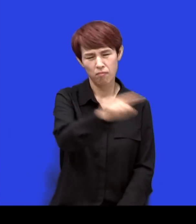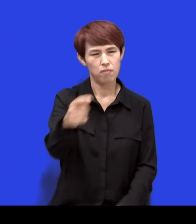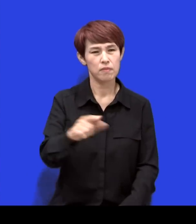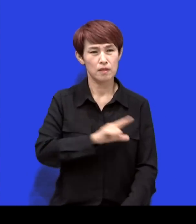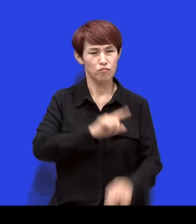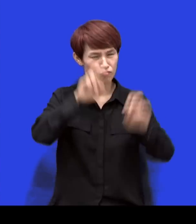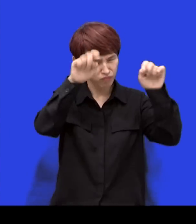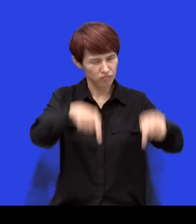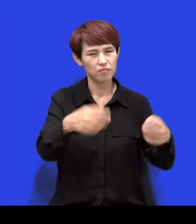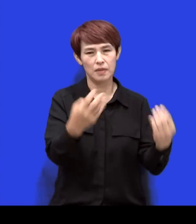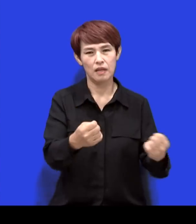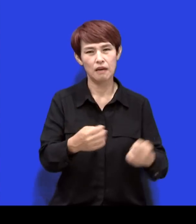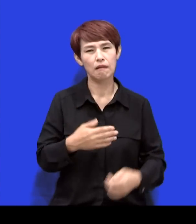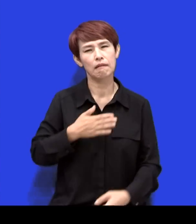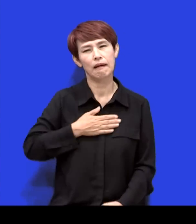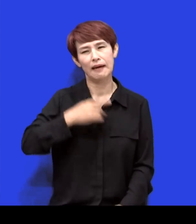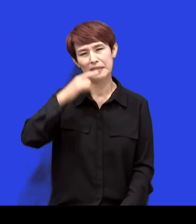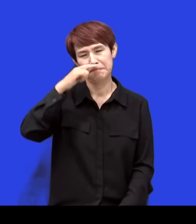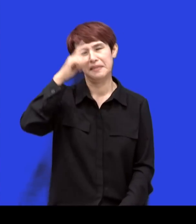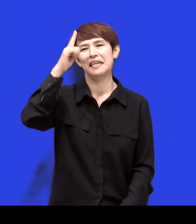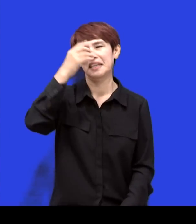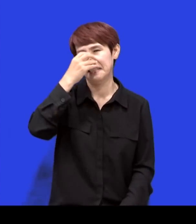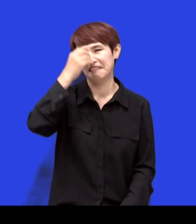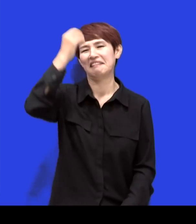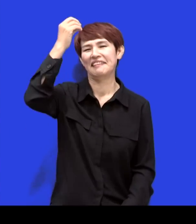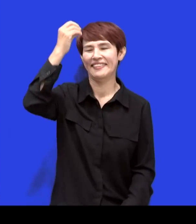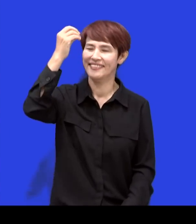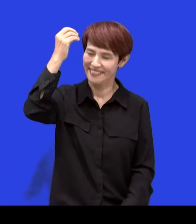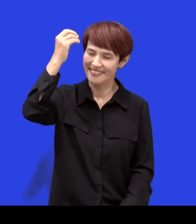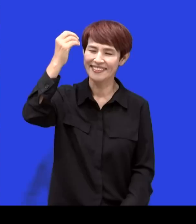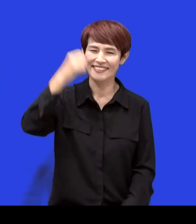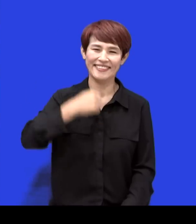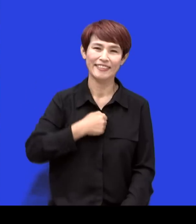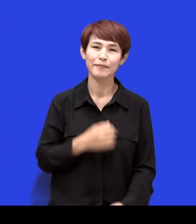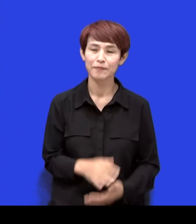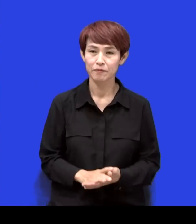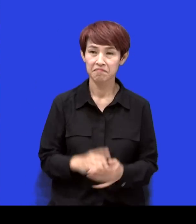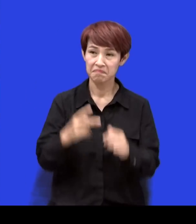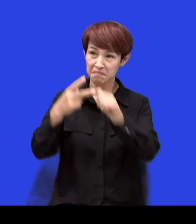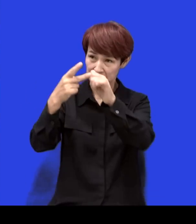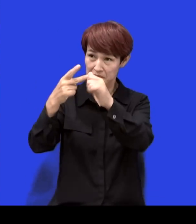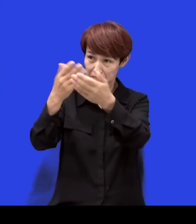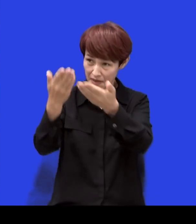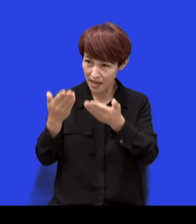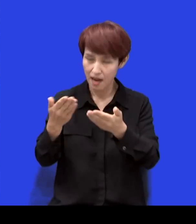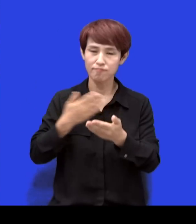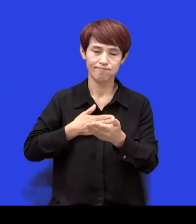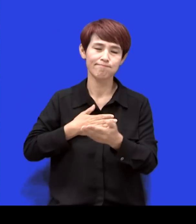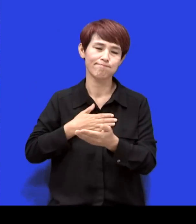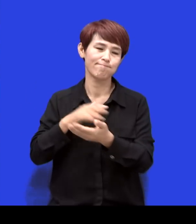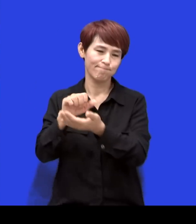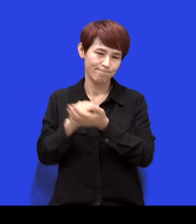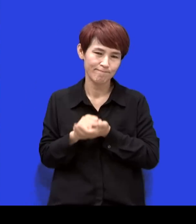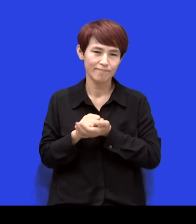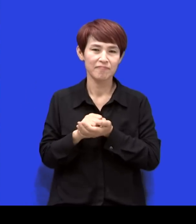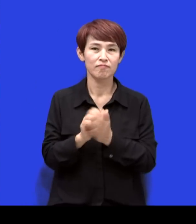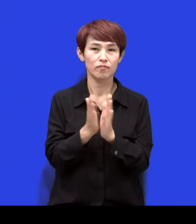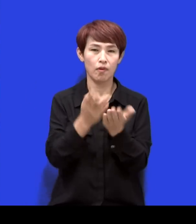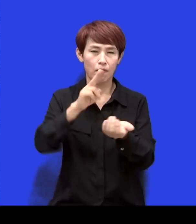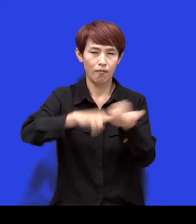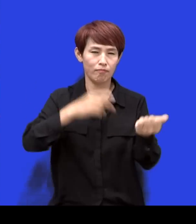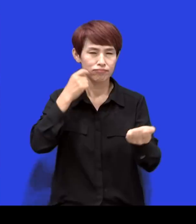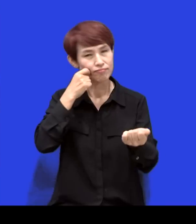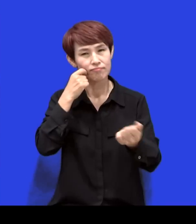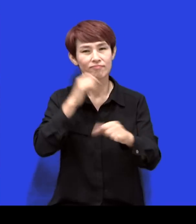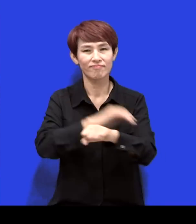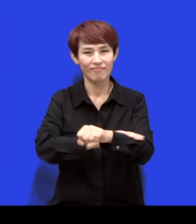제가 그때 오마했던 거죠. 그런데 예, 어쨌든 수락을 하고 예, 책이 또 잘 되고 해서 이제 작가로 계속